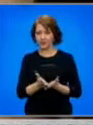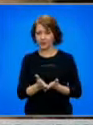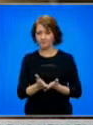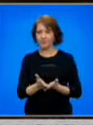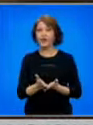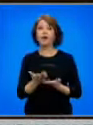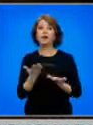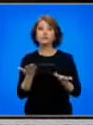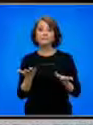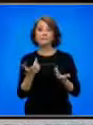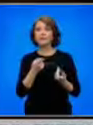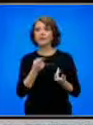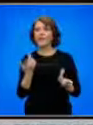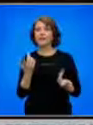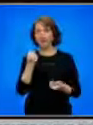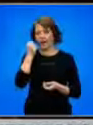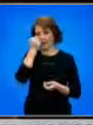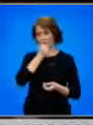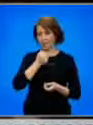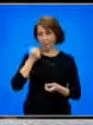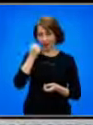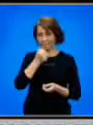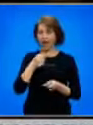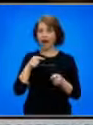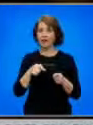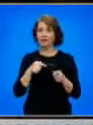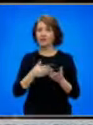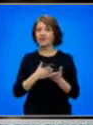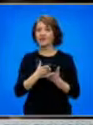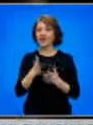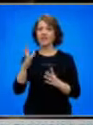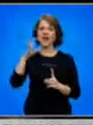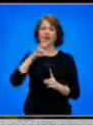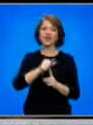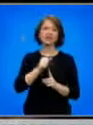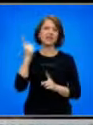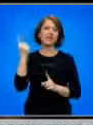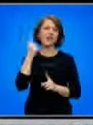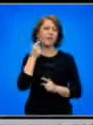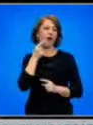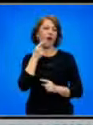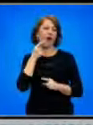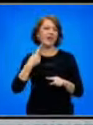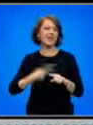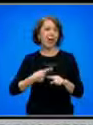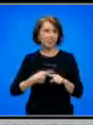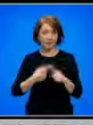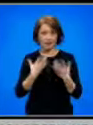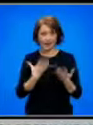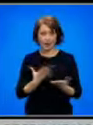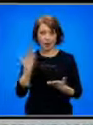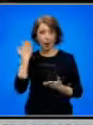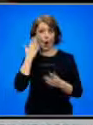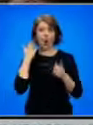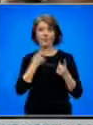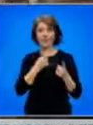Едисън. Оказва се обаче, че това е измама, а методът засичал само наличие на херпес. Обвиненията за измама и заговор